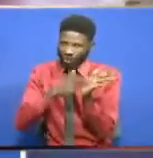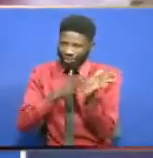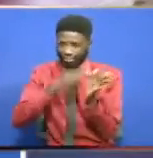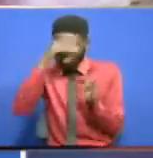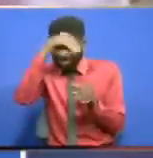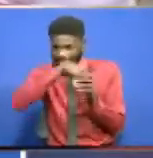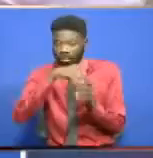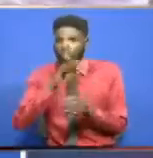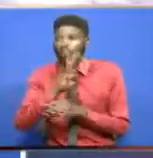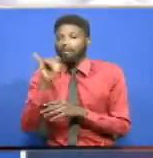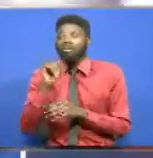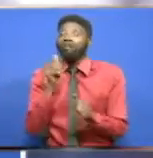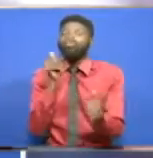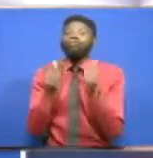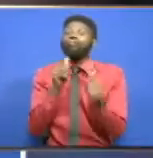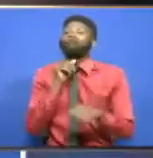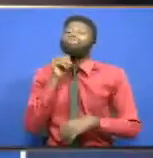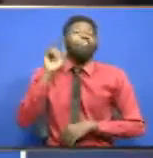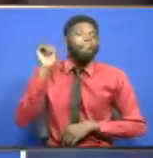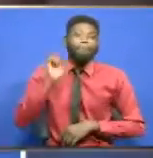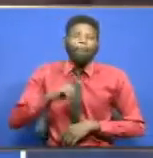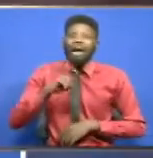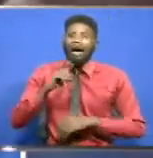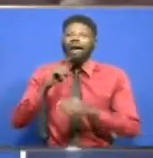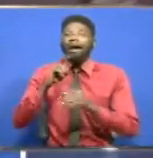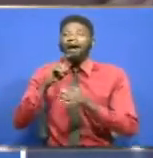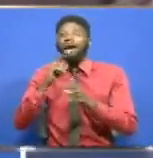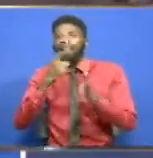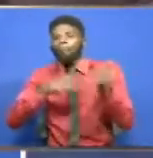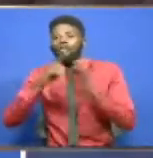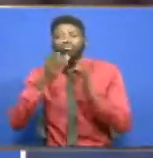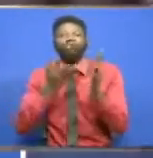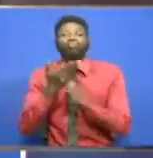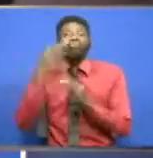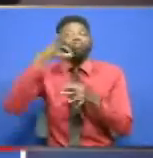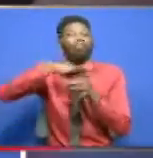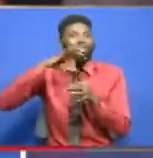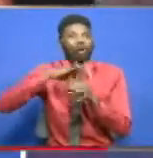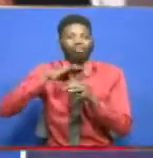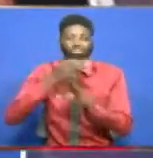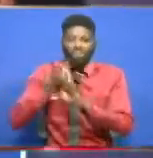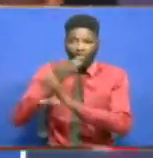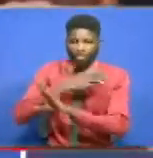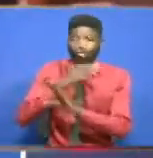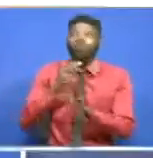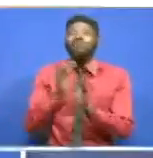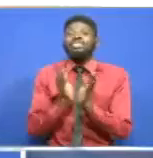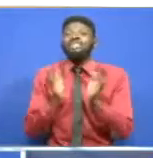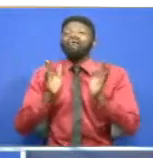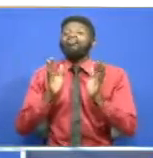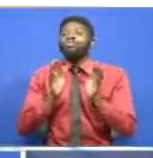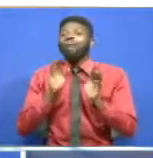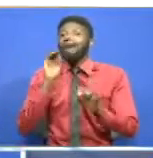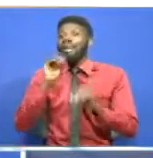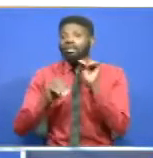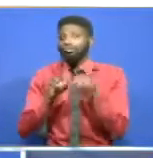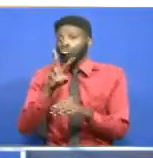ambayo hayahitaji kupitishwa kwa kupigiwa kura ya maamuzi yanashughulikiwa kabla ya uchaguzi mkuu ujao.